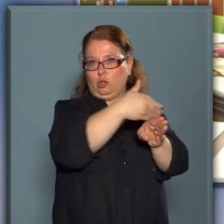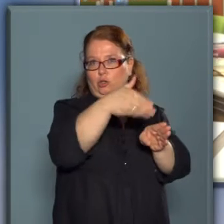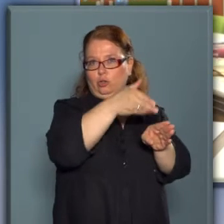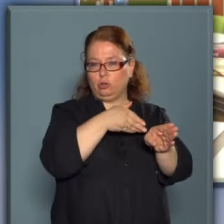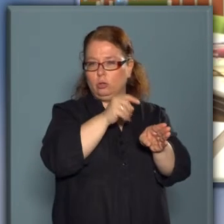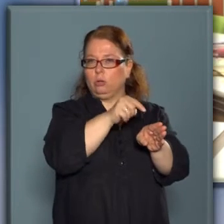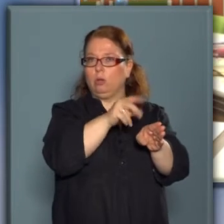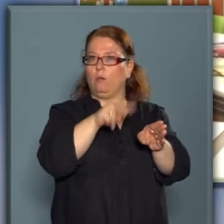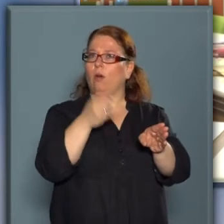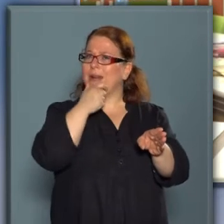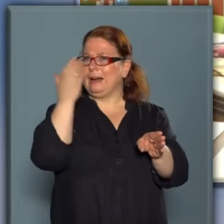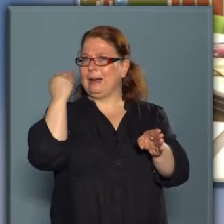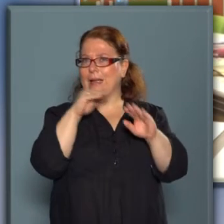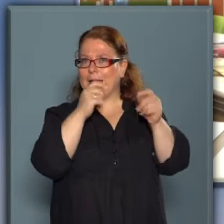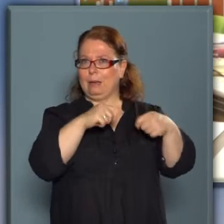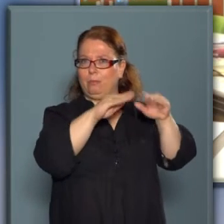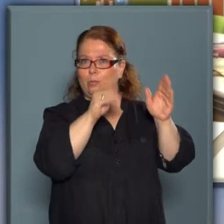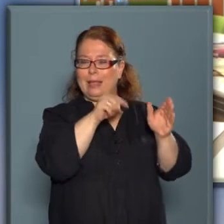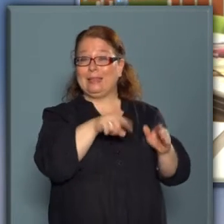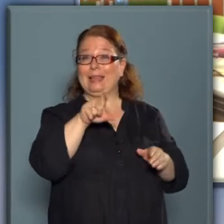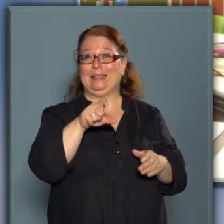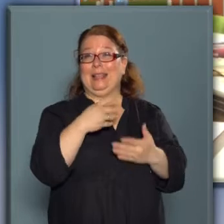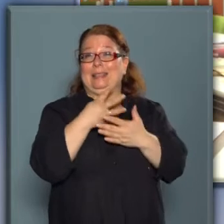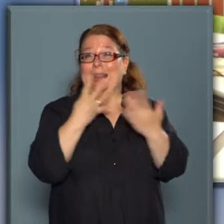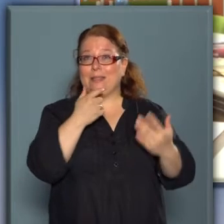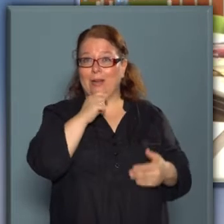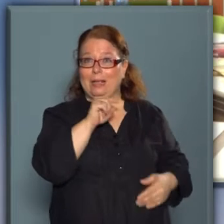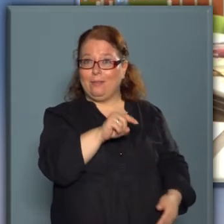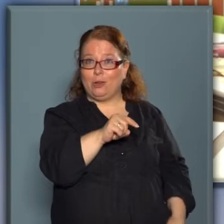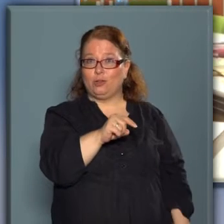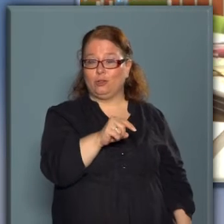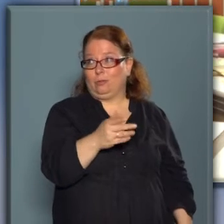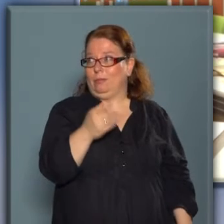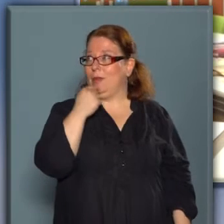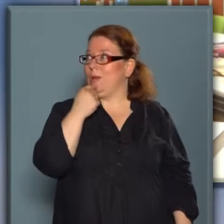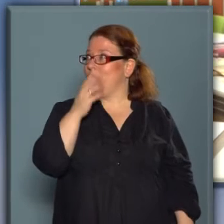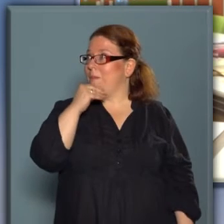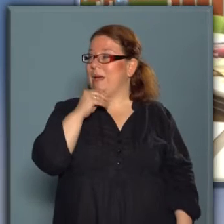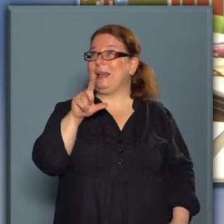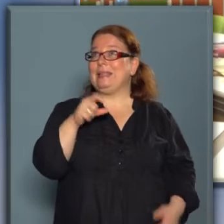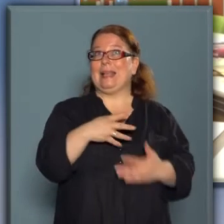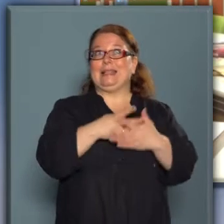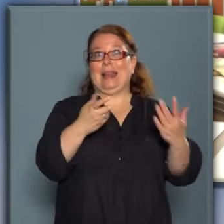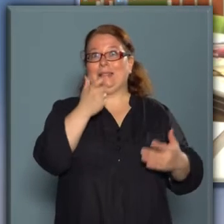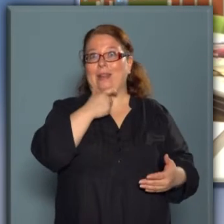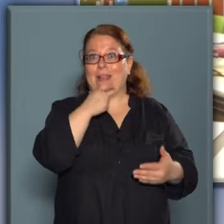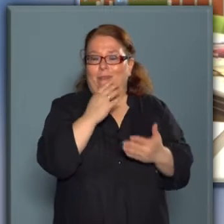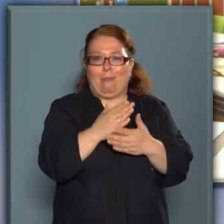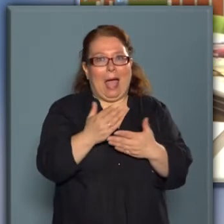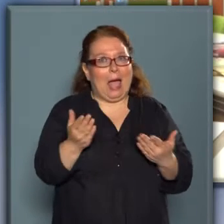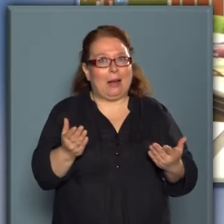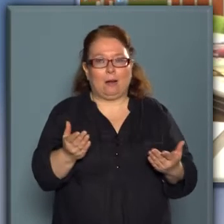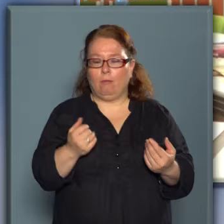kereszteződésében áll ez az épület, 290 éves, tehát maga azt mondja az ember, 290 éves, az is